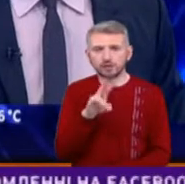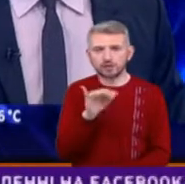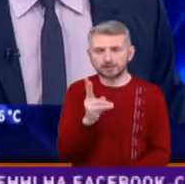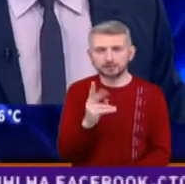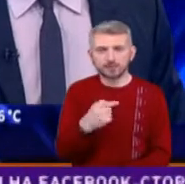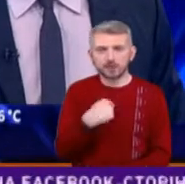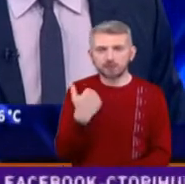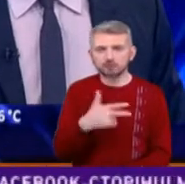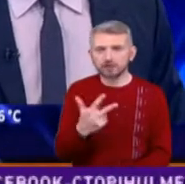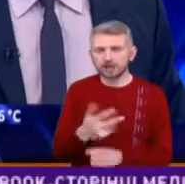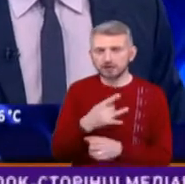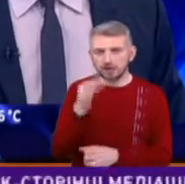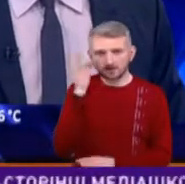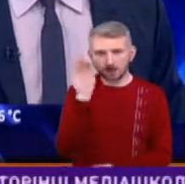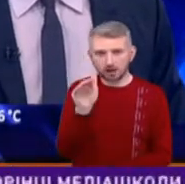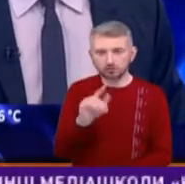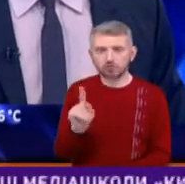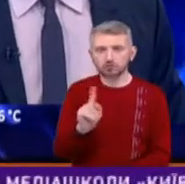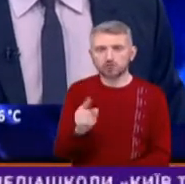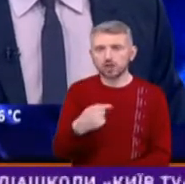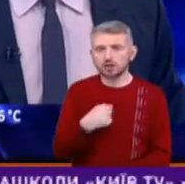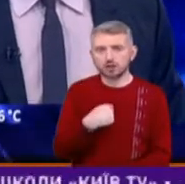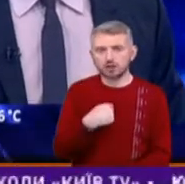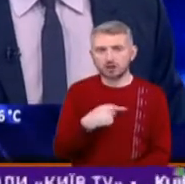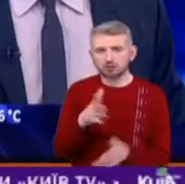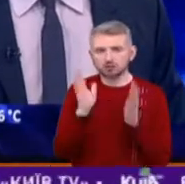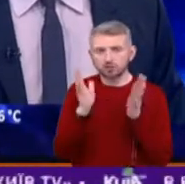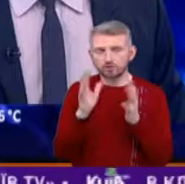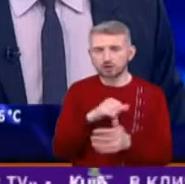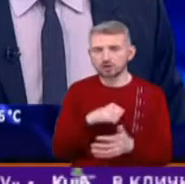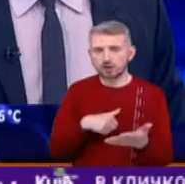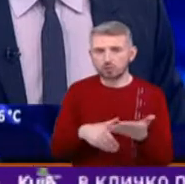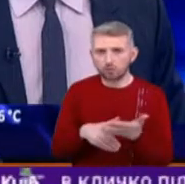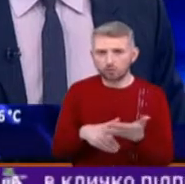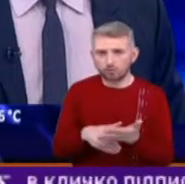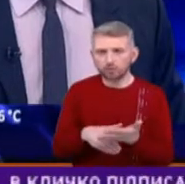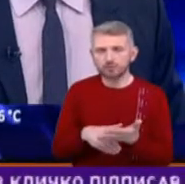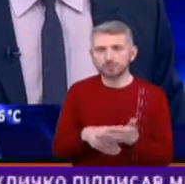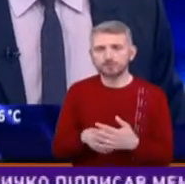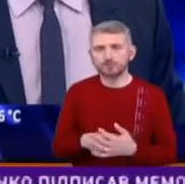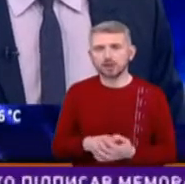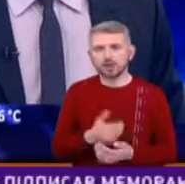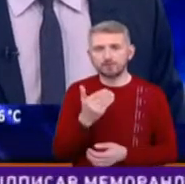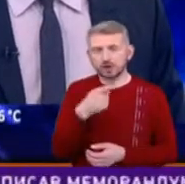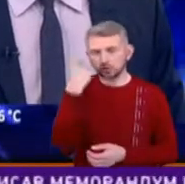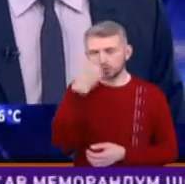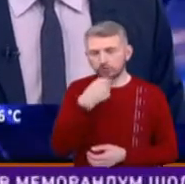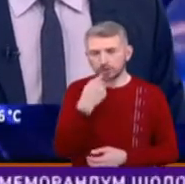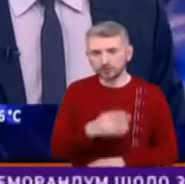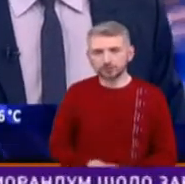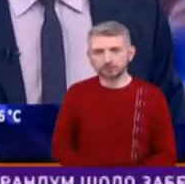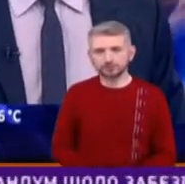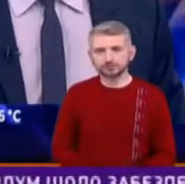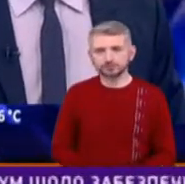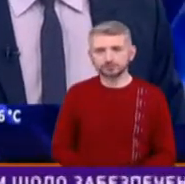Я вже третій раз нагадую, що я шанувальник самопомочі і вас особисто, Олена. Дякую. Ось хто